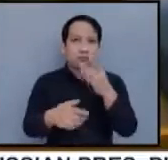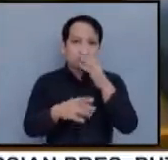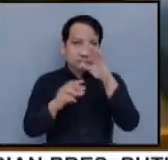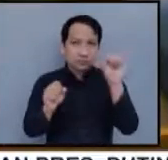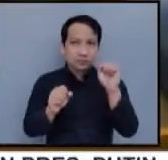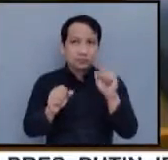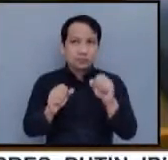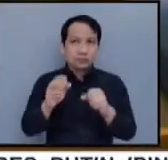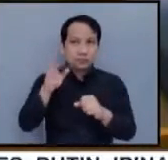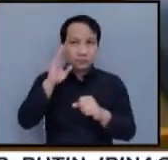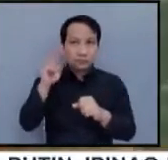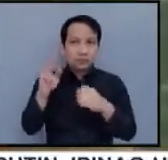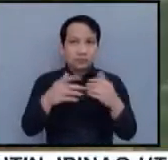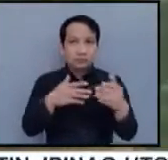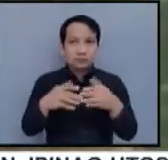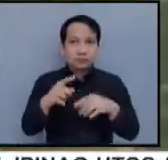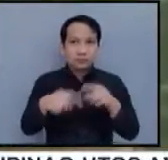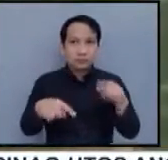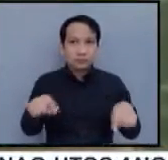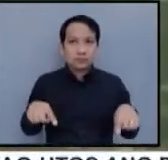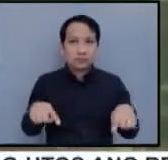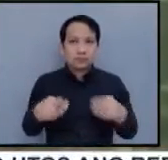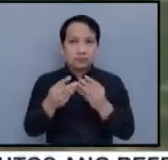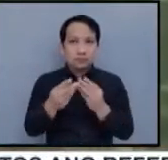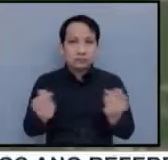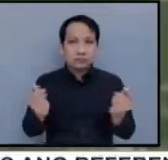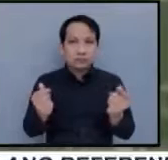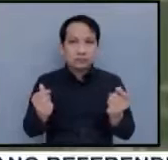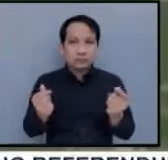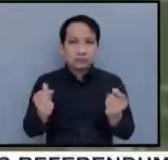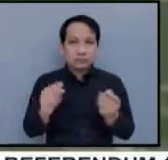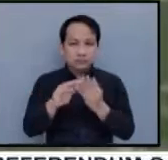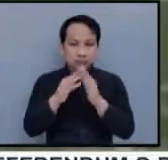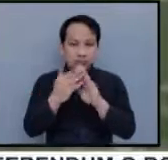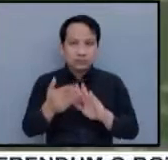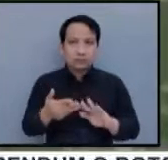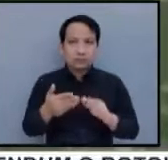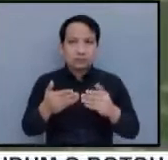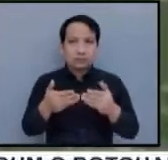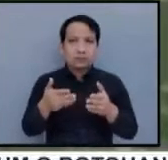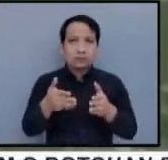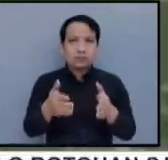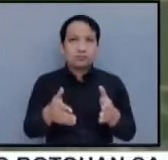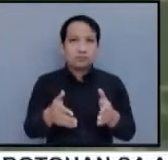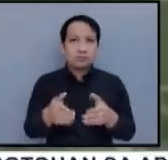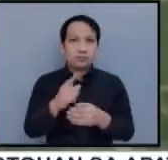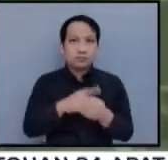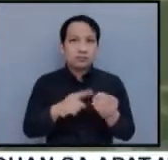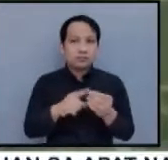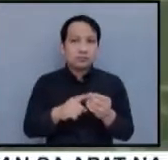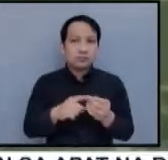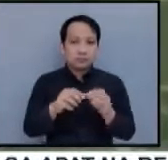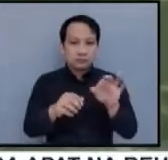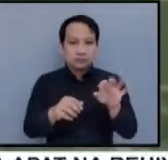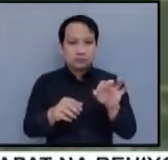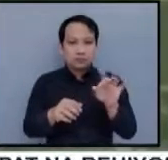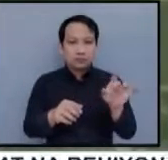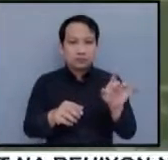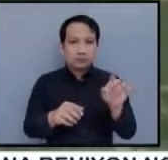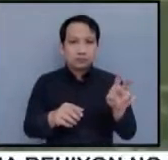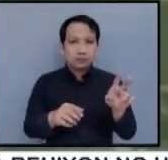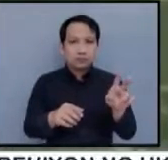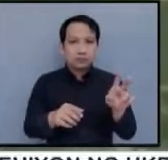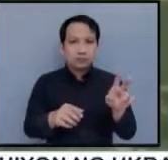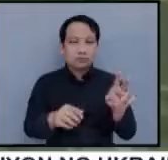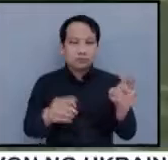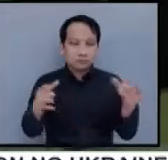na anumang pagkakaiba ay mareresolba sa mapayapang paraan. Gaya na lamang aniyan ang 1982 United Nations Convention on the